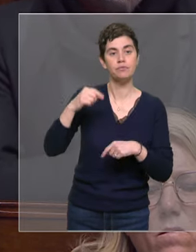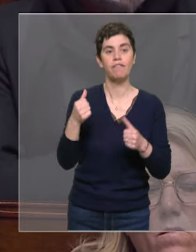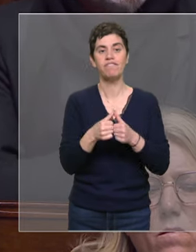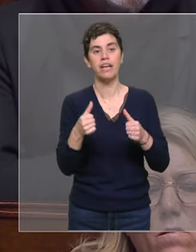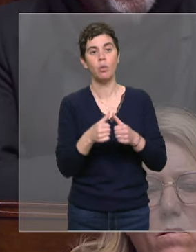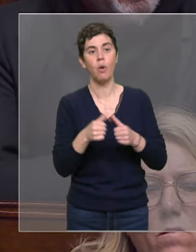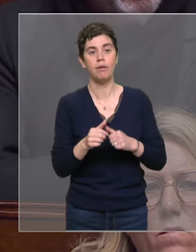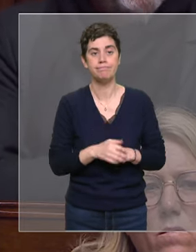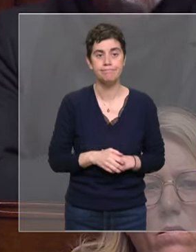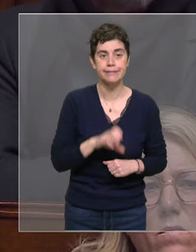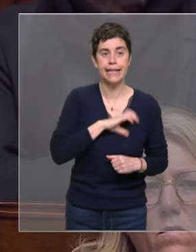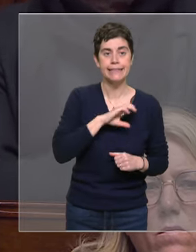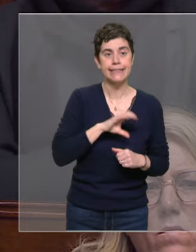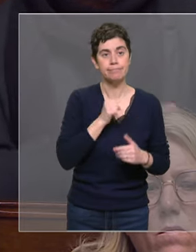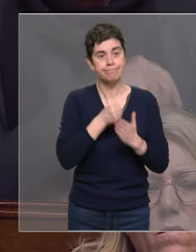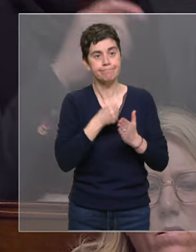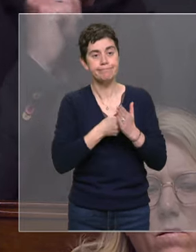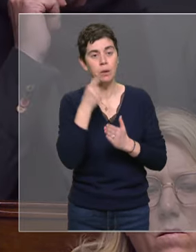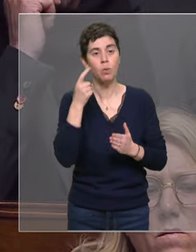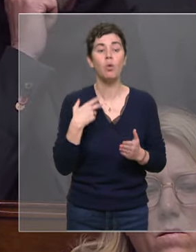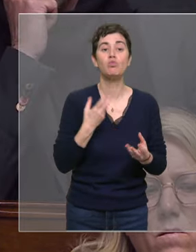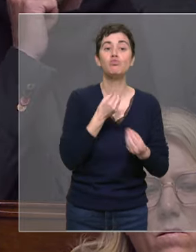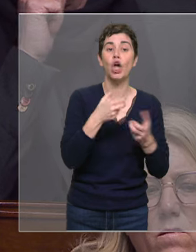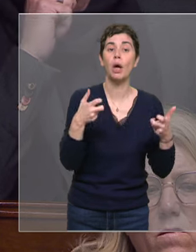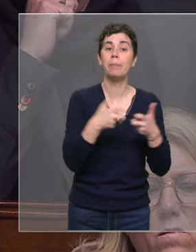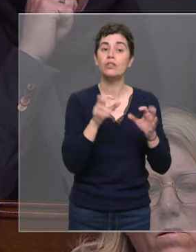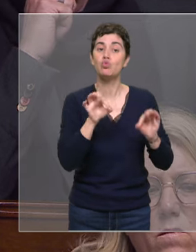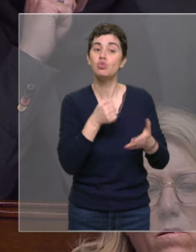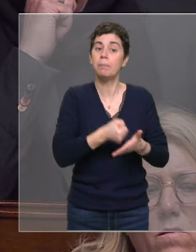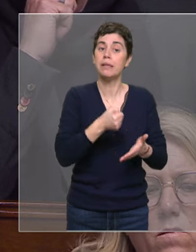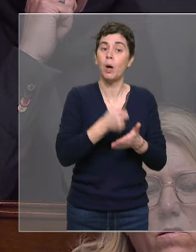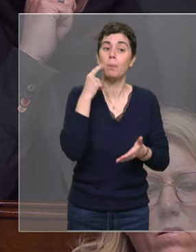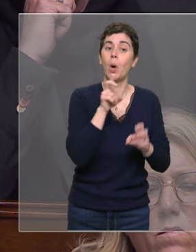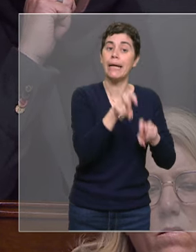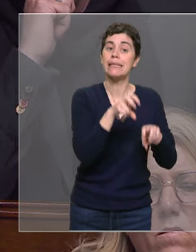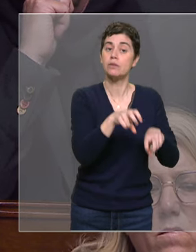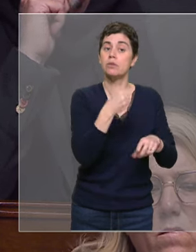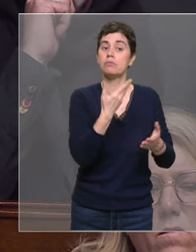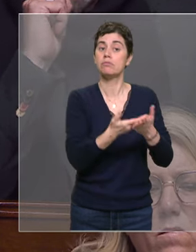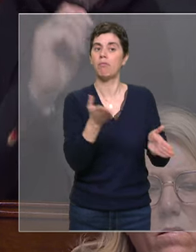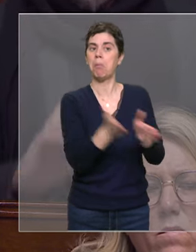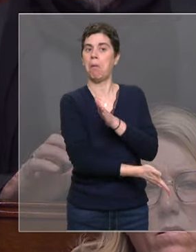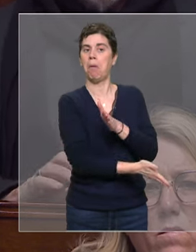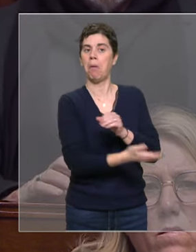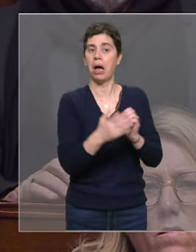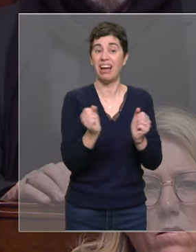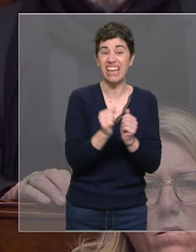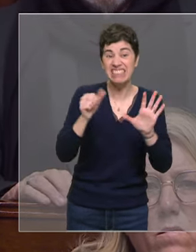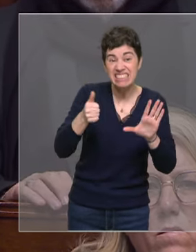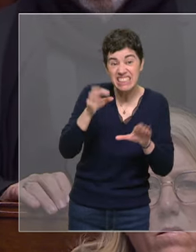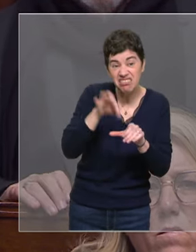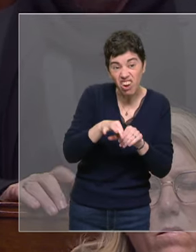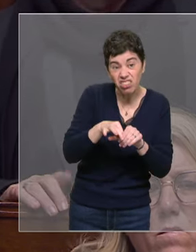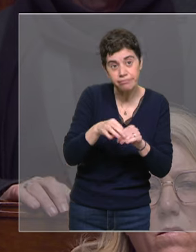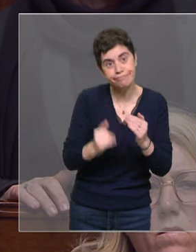pour que notre proposition de loi pour des prix rémunérateurs garantis aux agriculteurs soit mise en échec à 6 voix près.